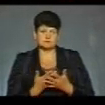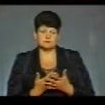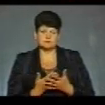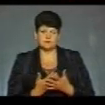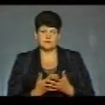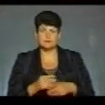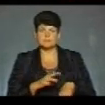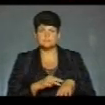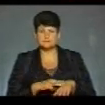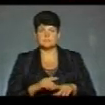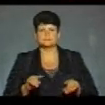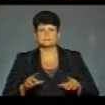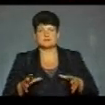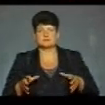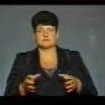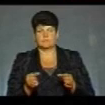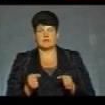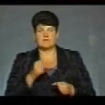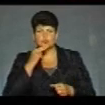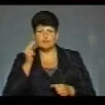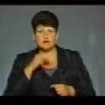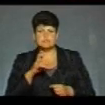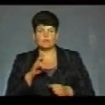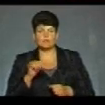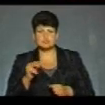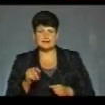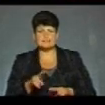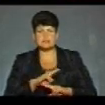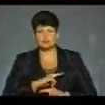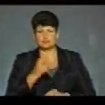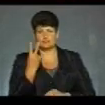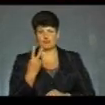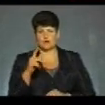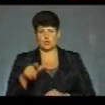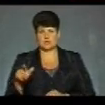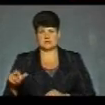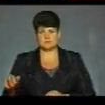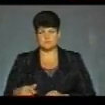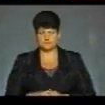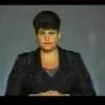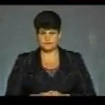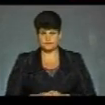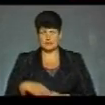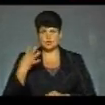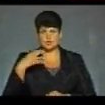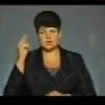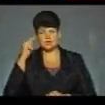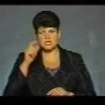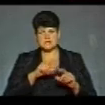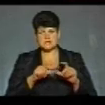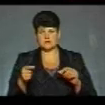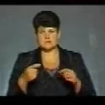Правоохоронці затримали винуватця аварії на Бучаччині, внаслідок якої загинули двоє осіб. 40 навчальних закладів